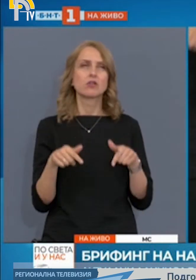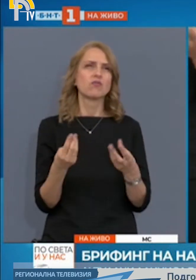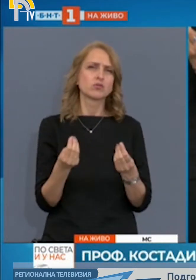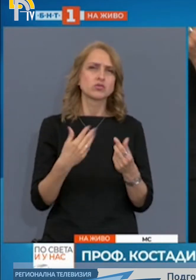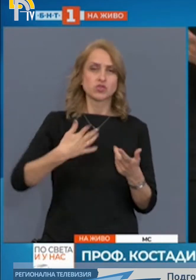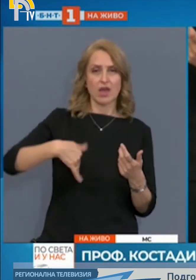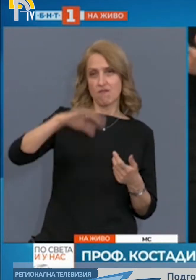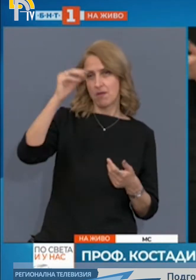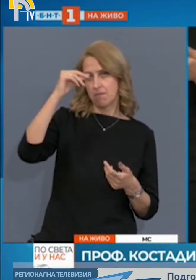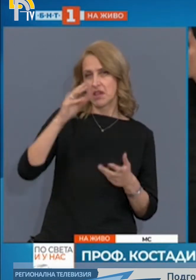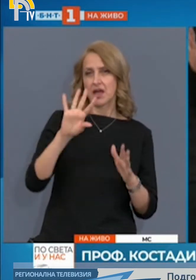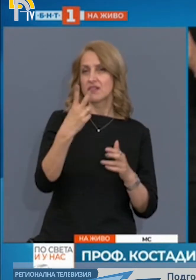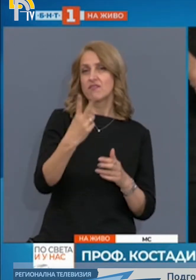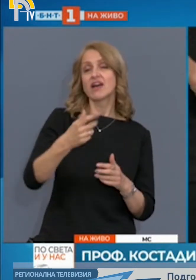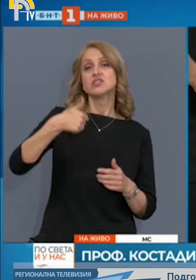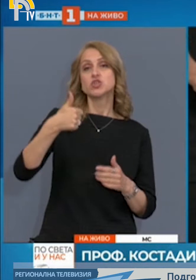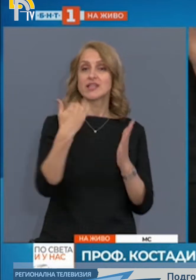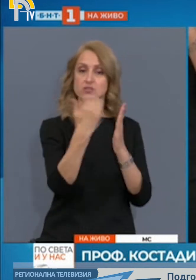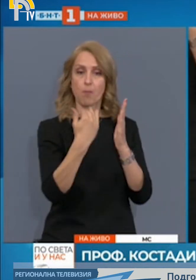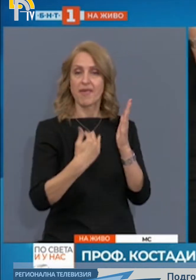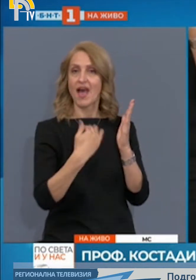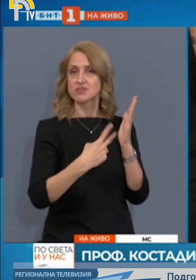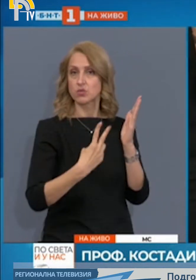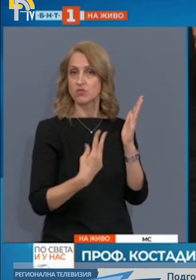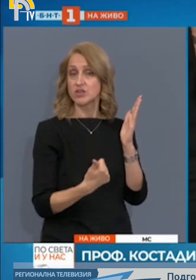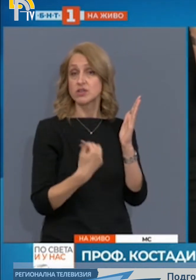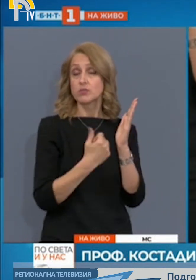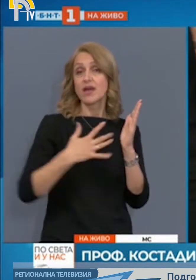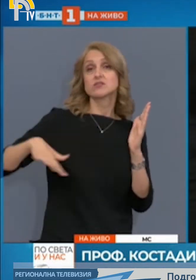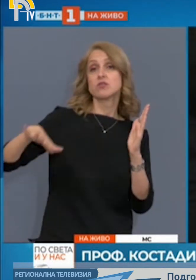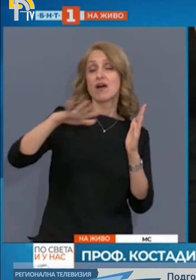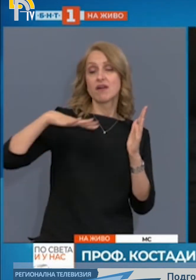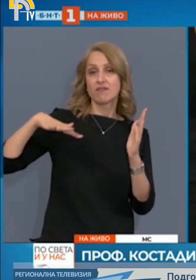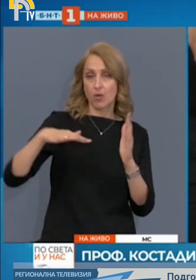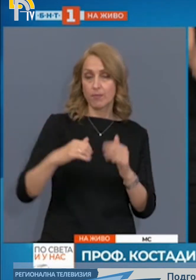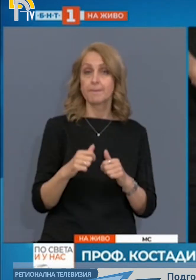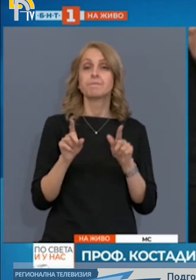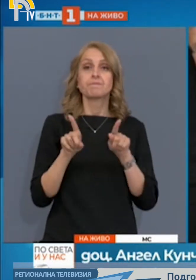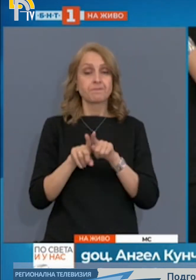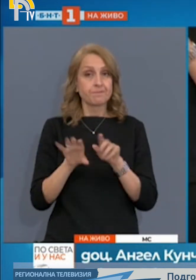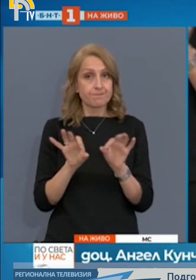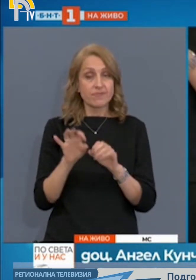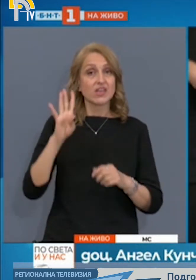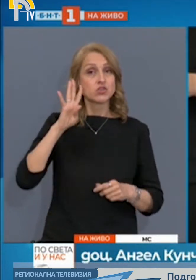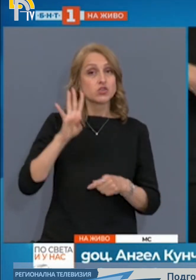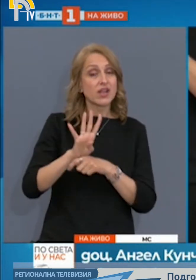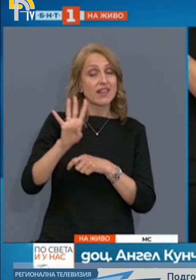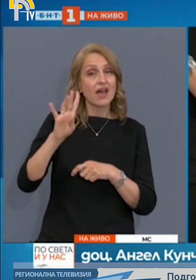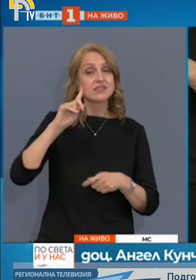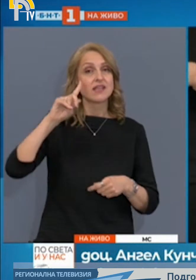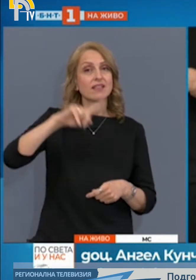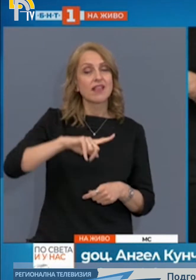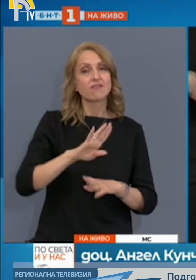Европейския съюз и 6-то място на Балканския полуостров. По същият начин, 14-денната пък смъртност е 9